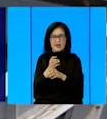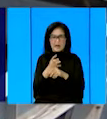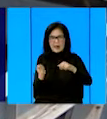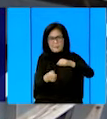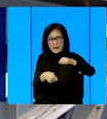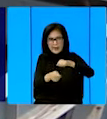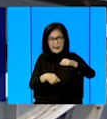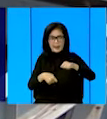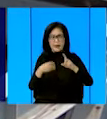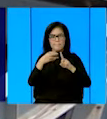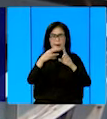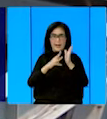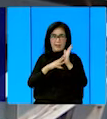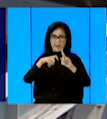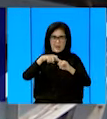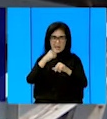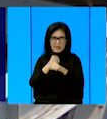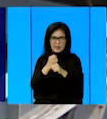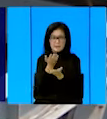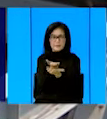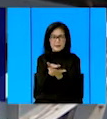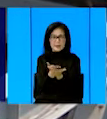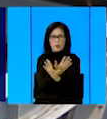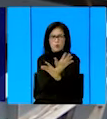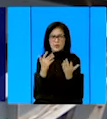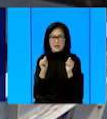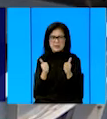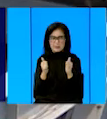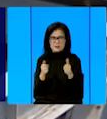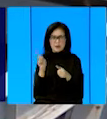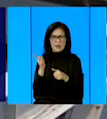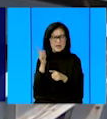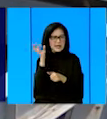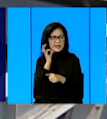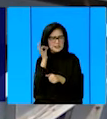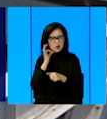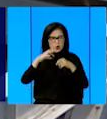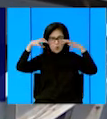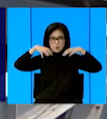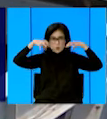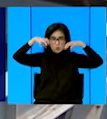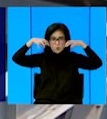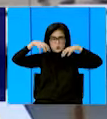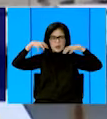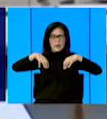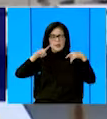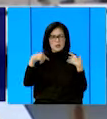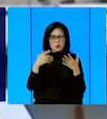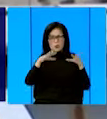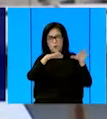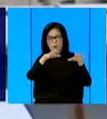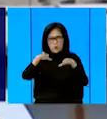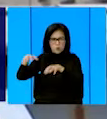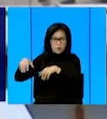BMKG meminta warga untuk mempersiapkan diri karena memang ada potensi terjadinya hujan dengan intensitas cukup tinggi